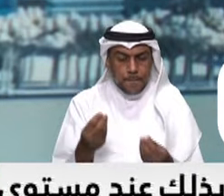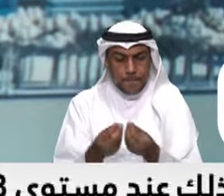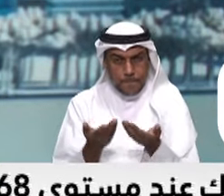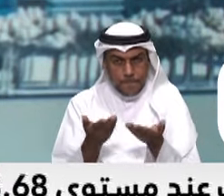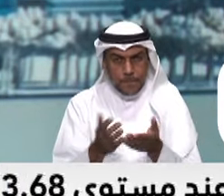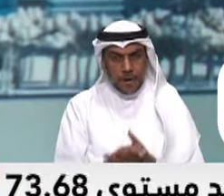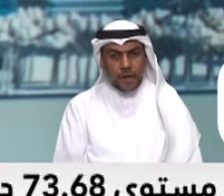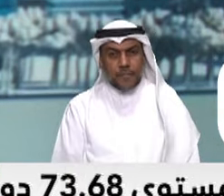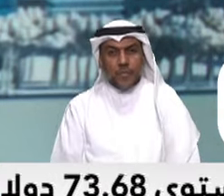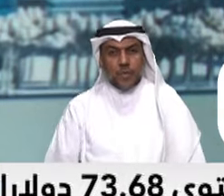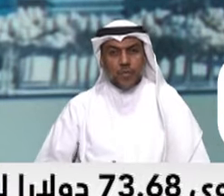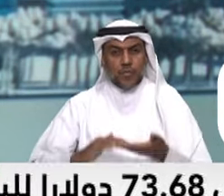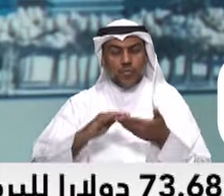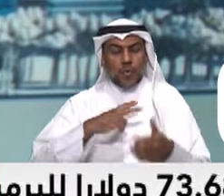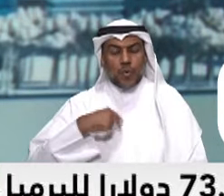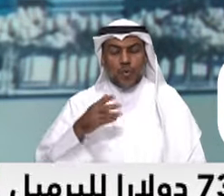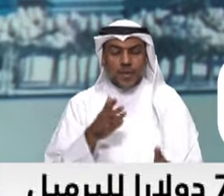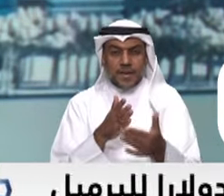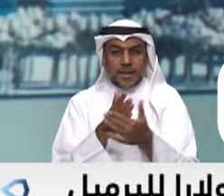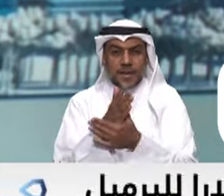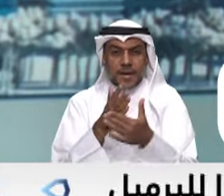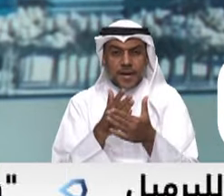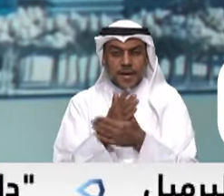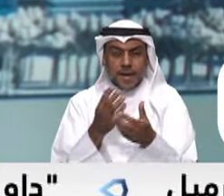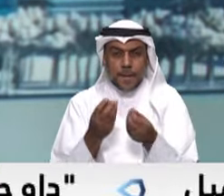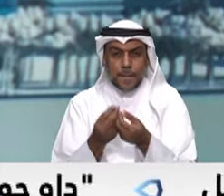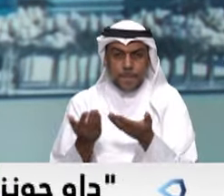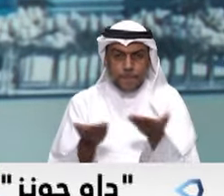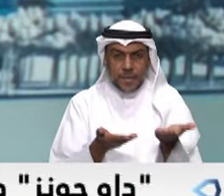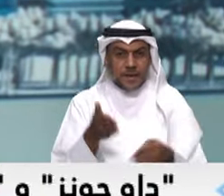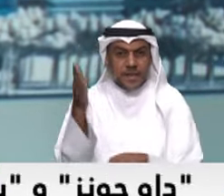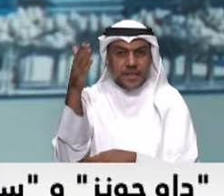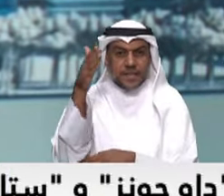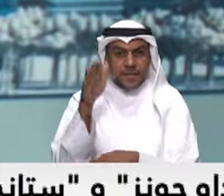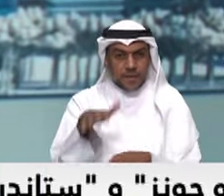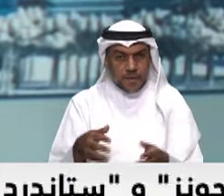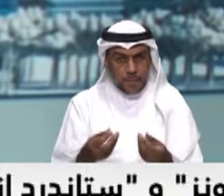ومساعد وزير الخارجية لشؤون آسيا السفير سميح جوهر حياة.